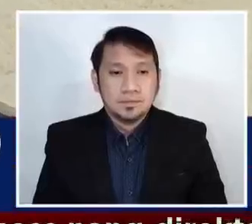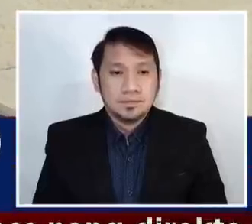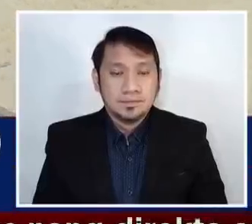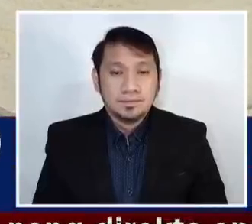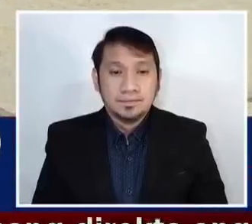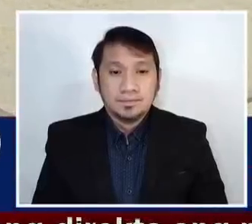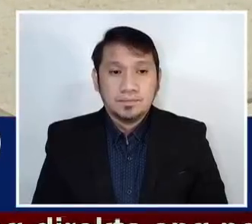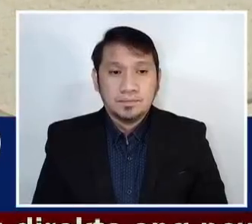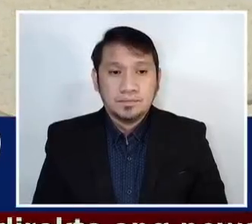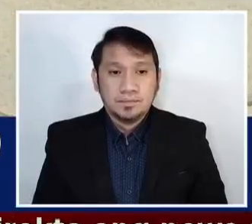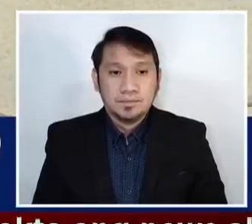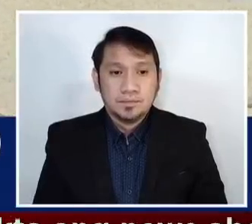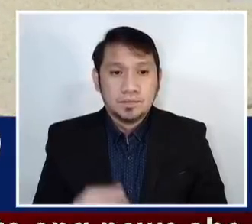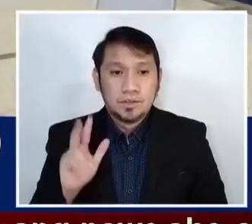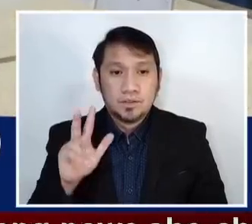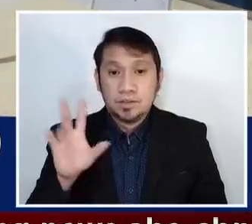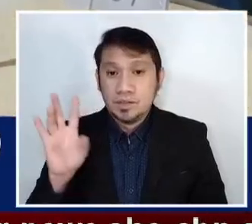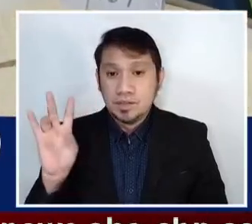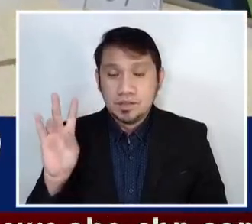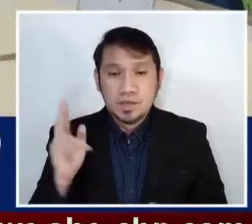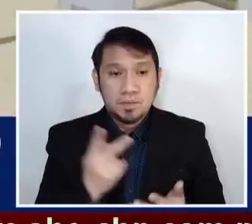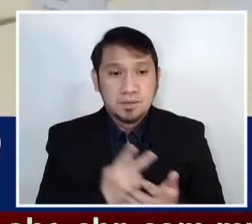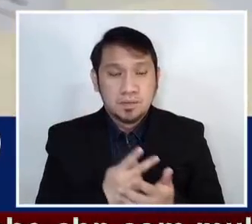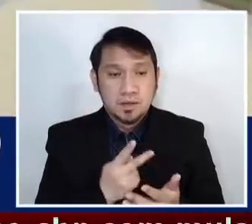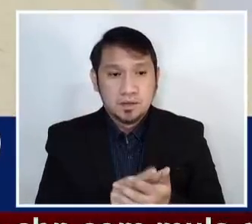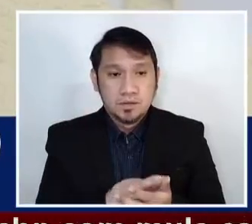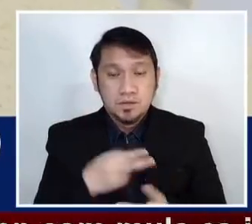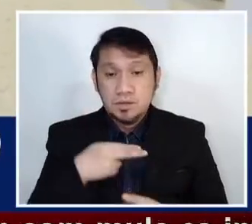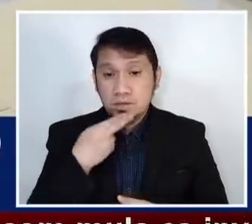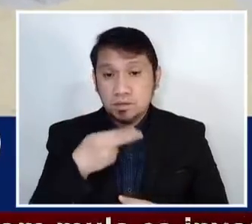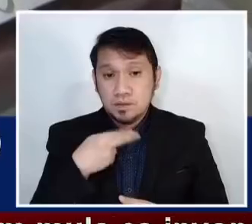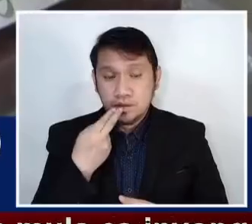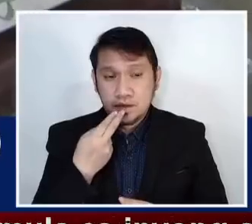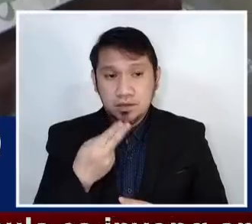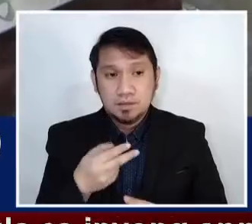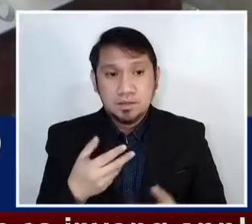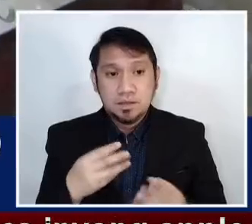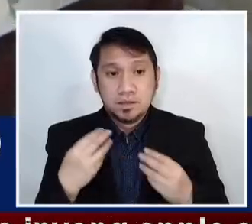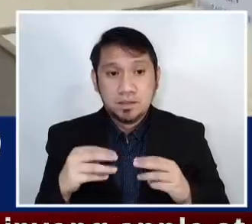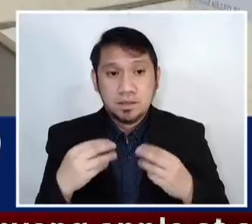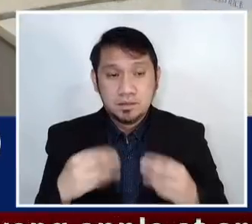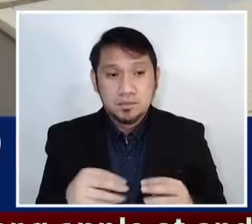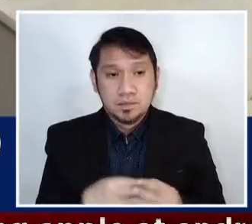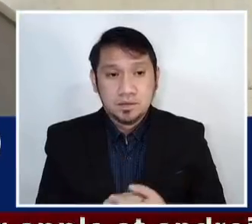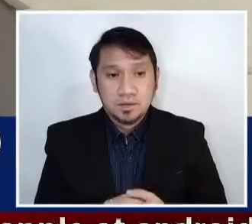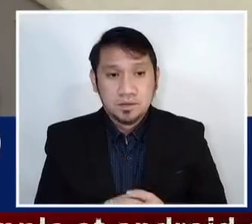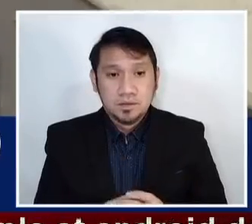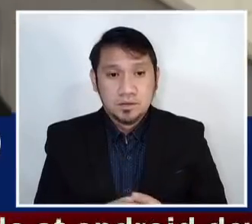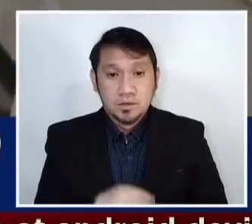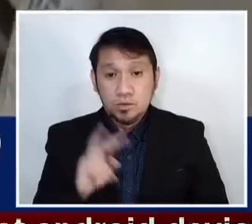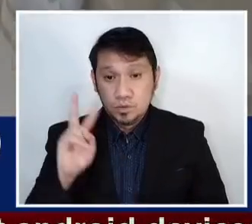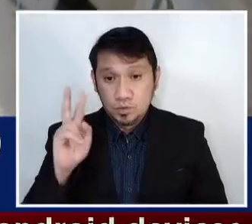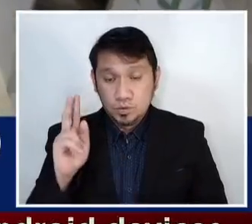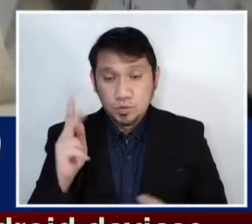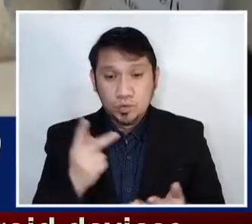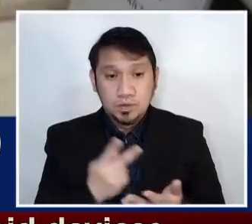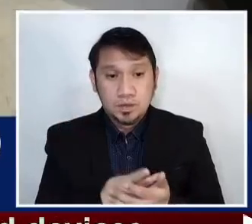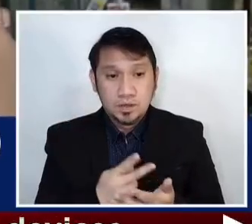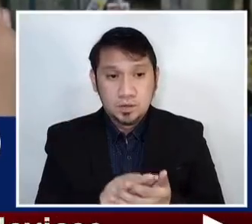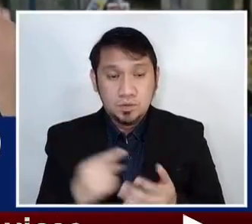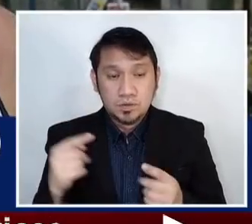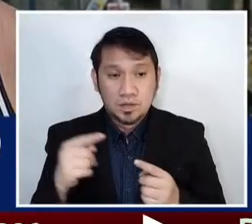Pinakamurang 37 pesos kada kilong bigas ang binili ni Jonathan sa palengke. 2 kilos, kasya na sa pamilya hanggang sa